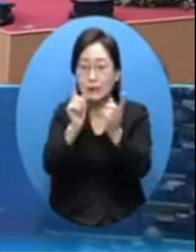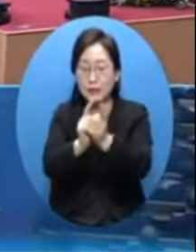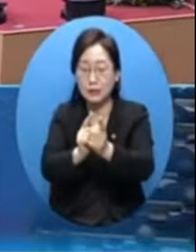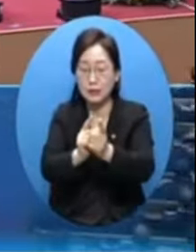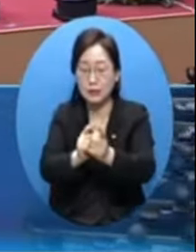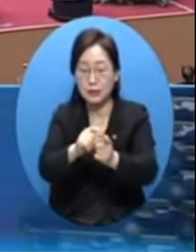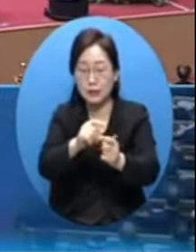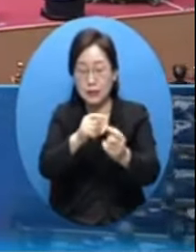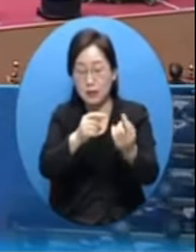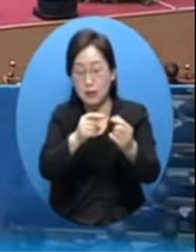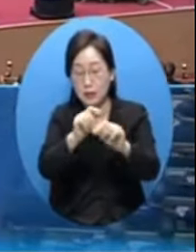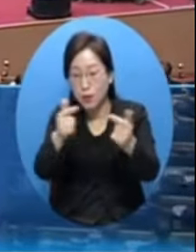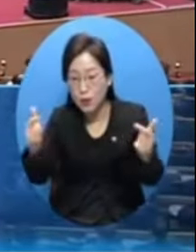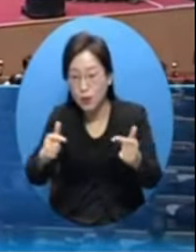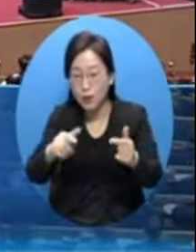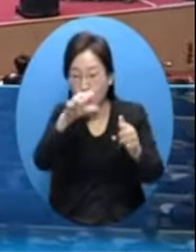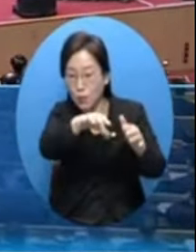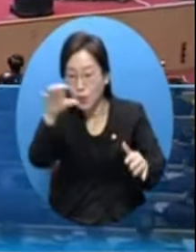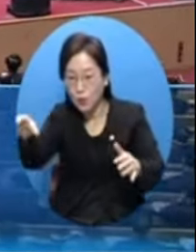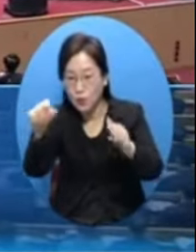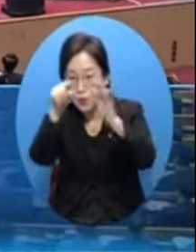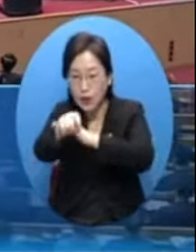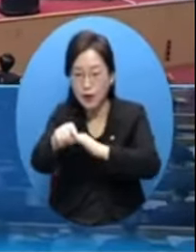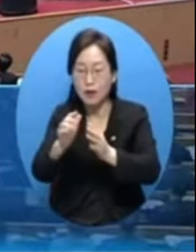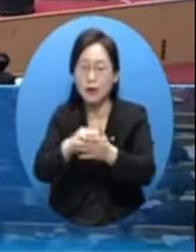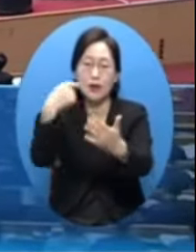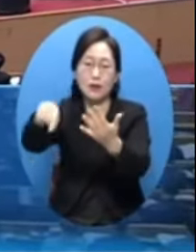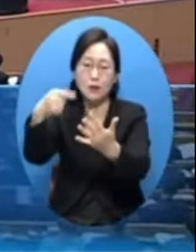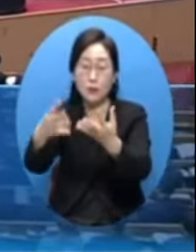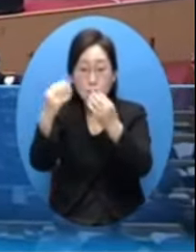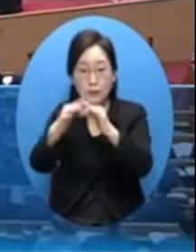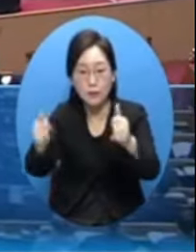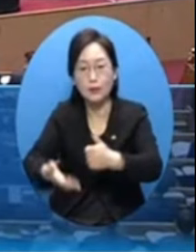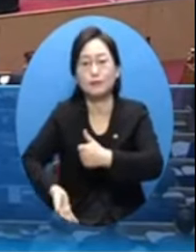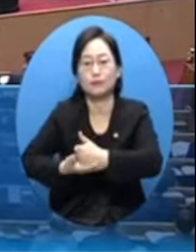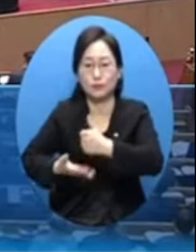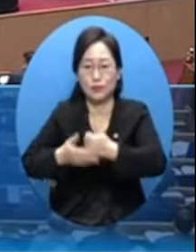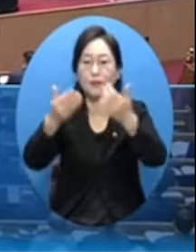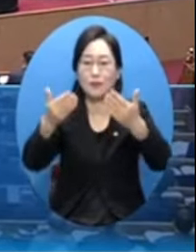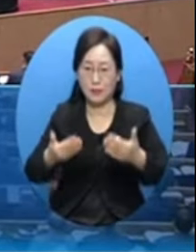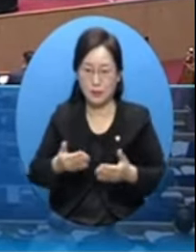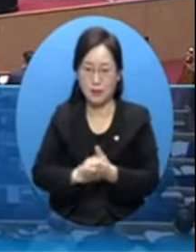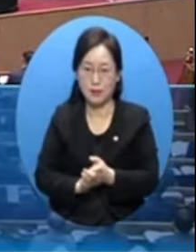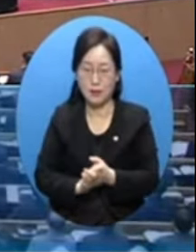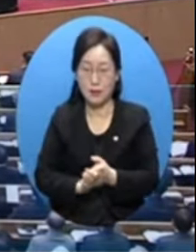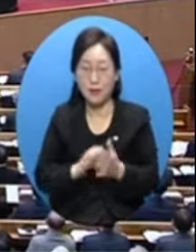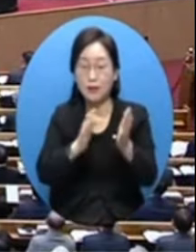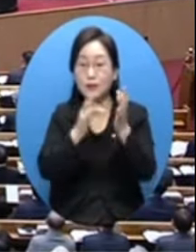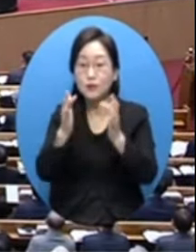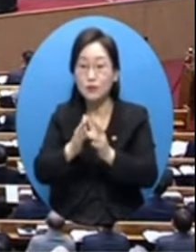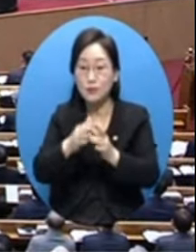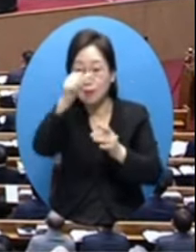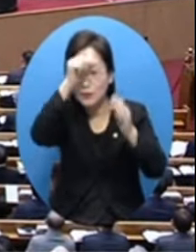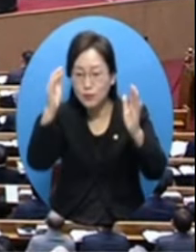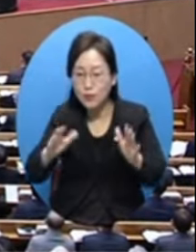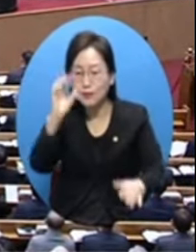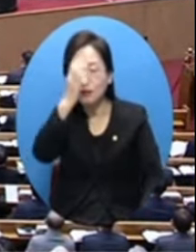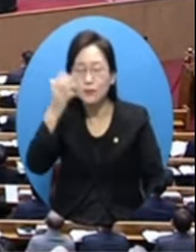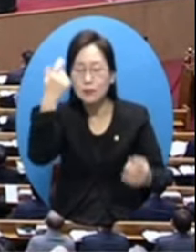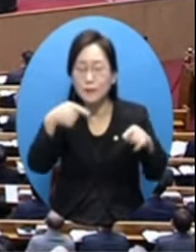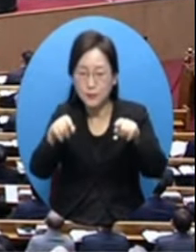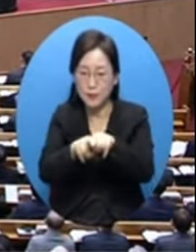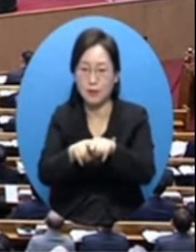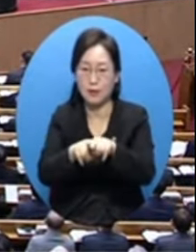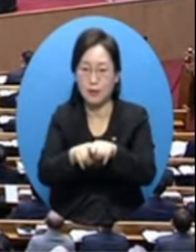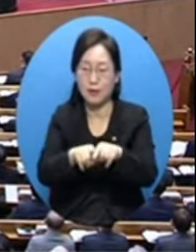회당에서 가르치심에 뭇사람에게 칭송을 받으시더라 예수님의 일생은 성령님과 함께한 일상이었습니다 성령의